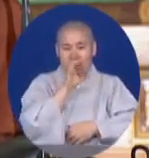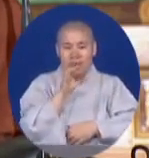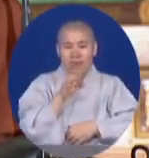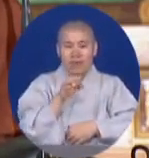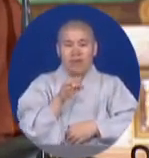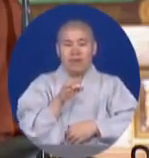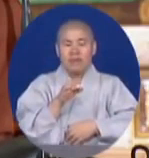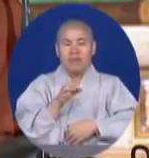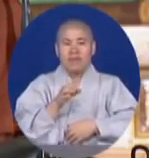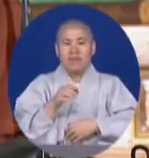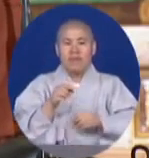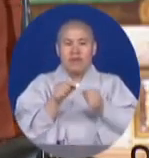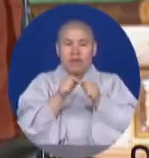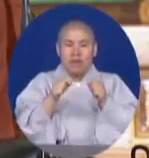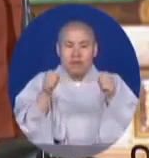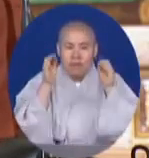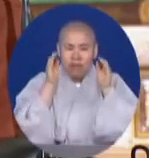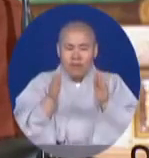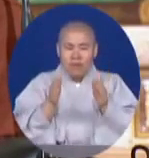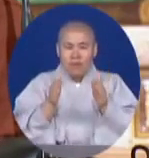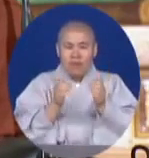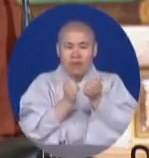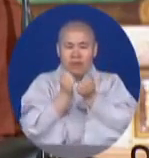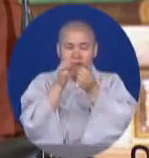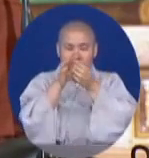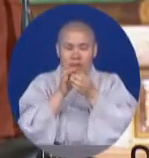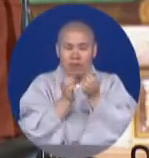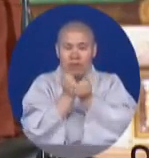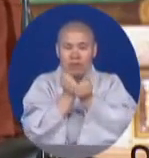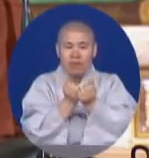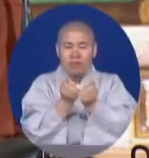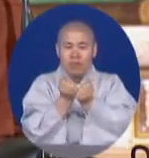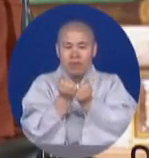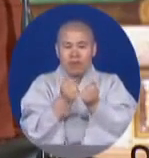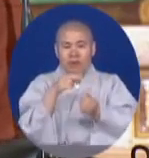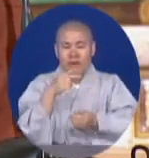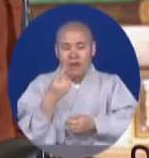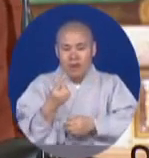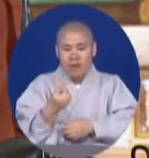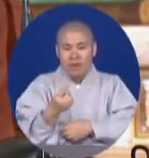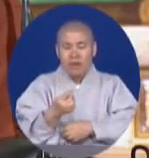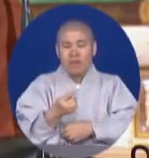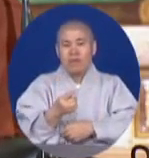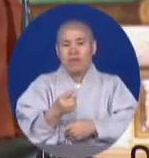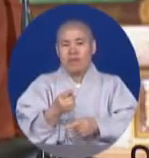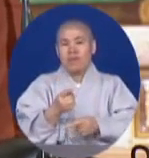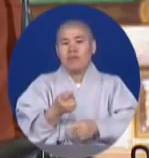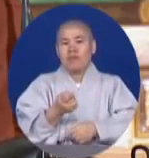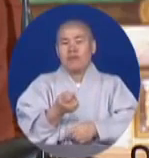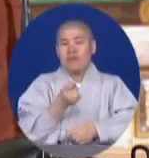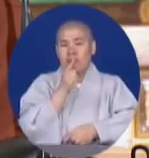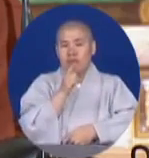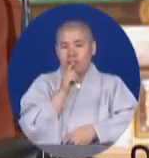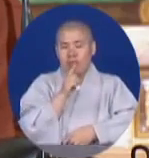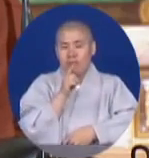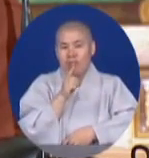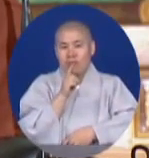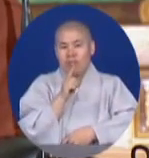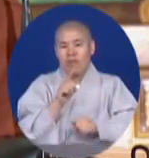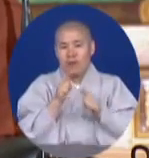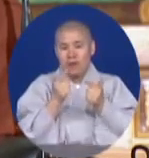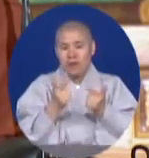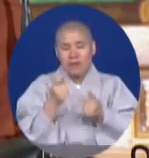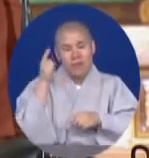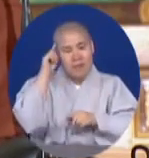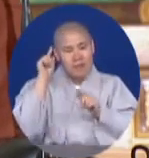천만년 설명해봐야 그거는 개념이고 말이에요. 깨달음은 그게 개념도 아니고 말도 아닙니다. 생각도 아니고 말도 아니다 이